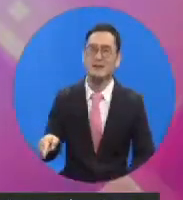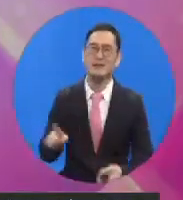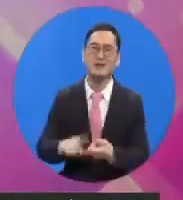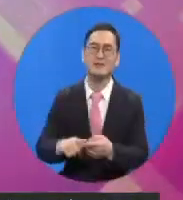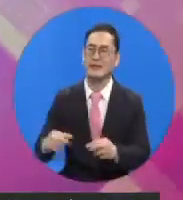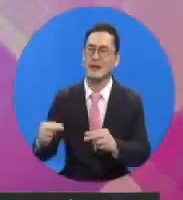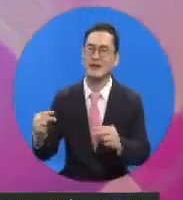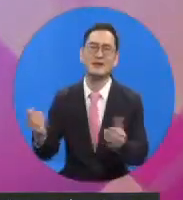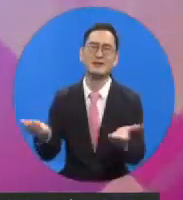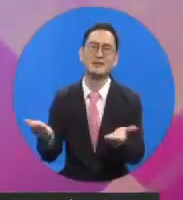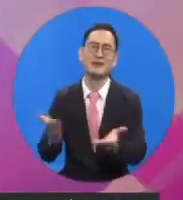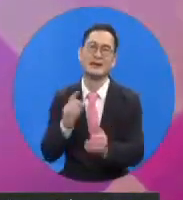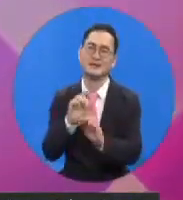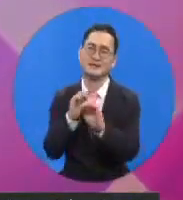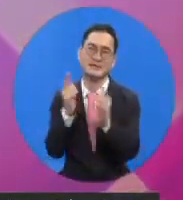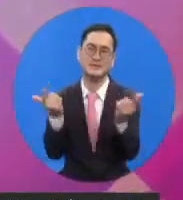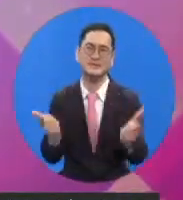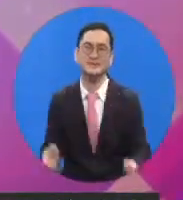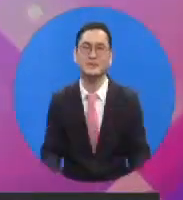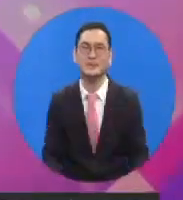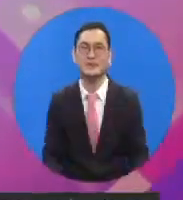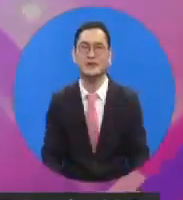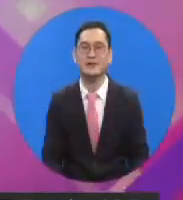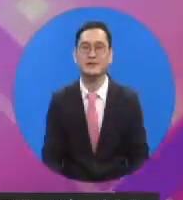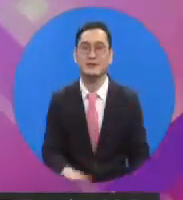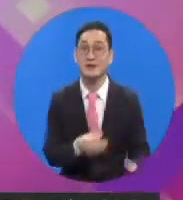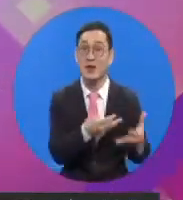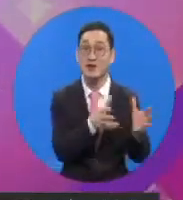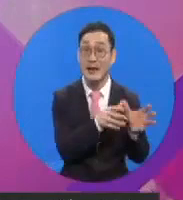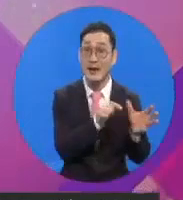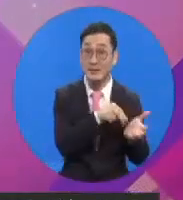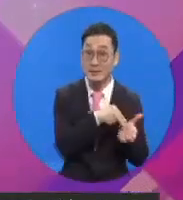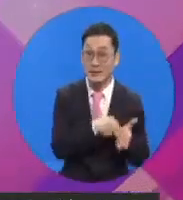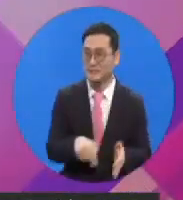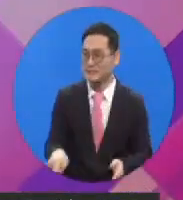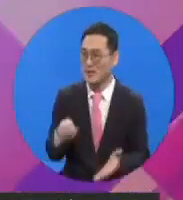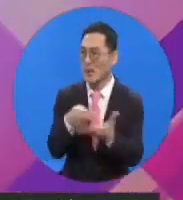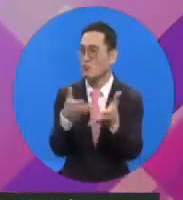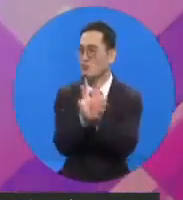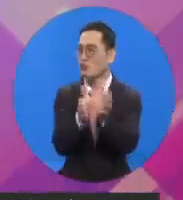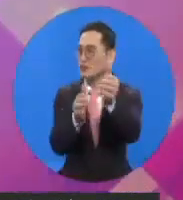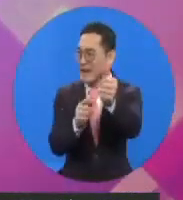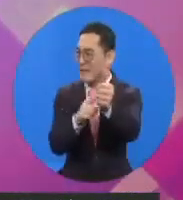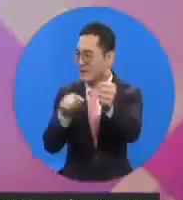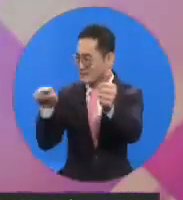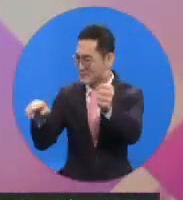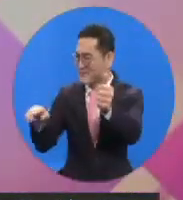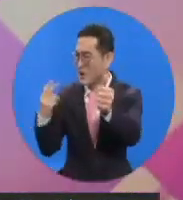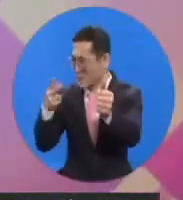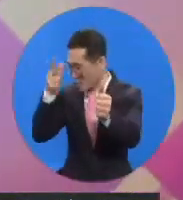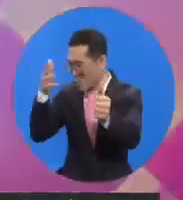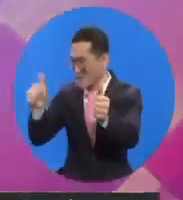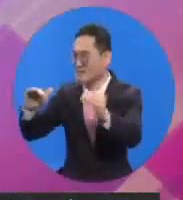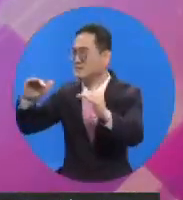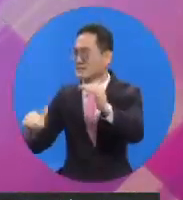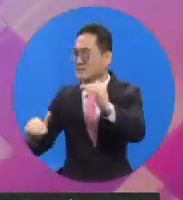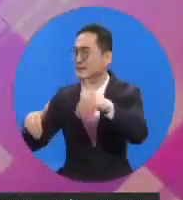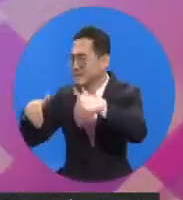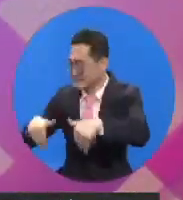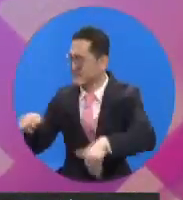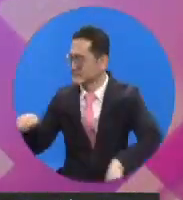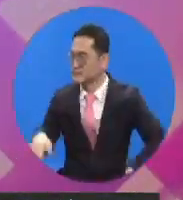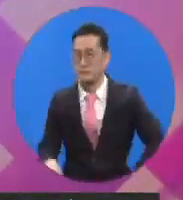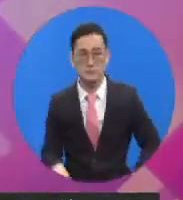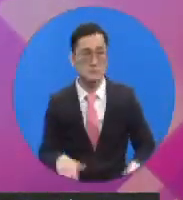여권 의원은 검찰총장이 법무장관의 하급자다 여전히 이제 부하 하급자다라고 주장을 하고 있고